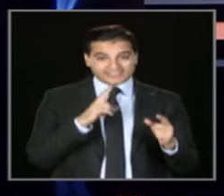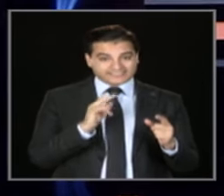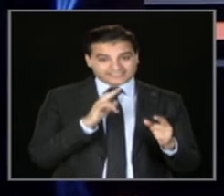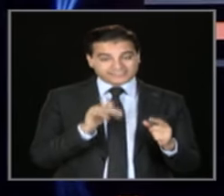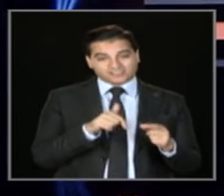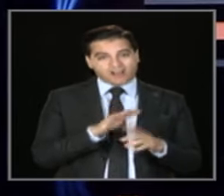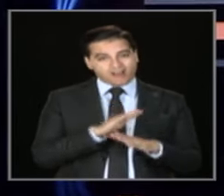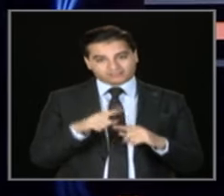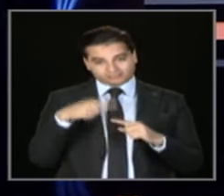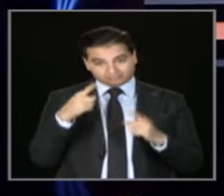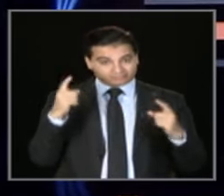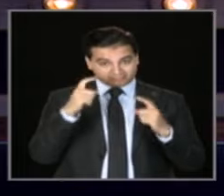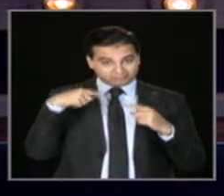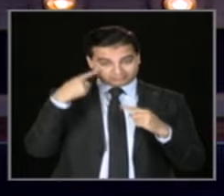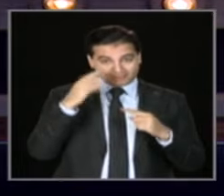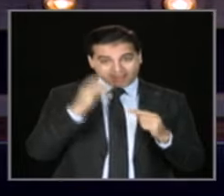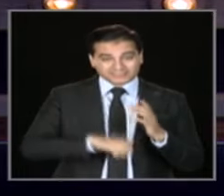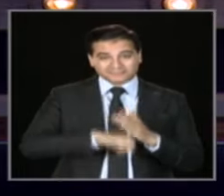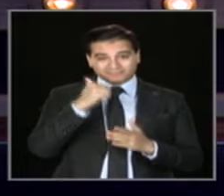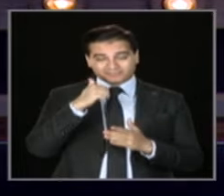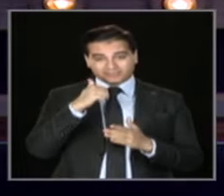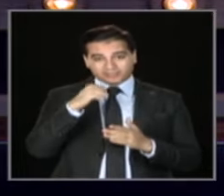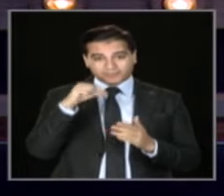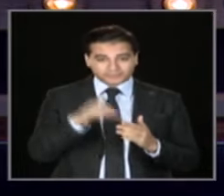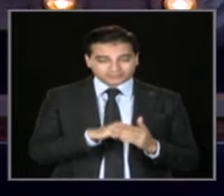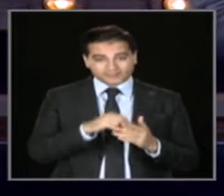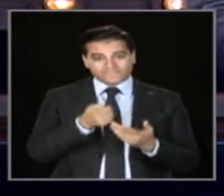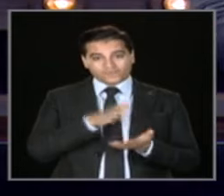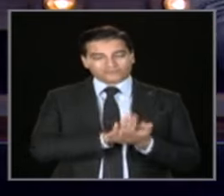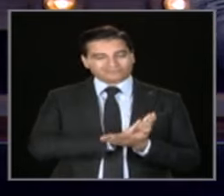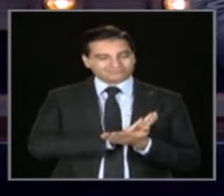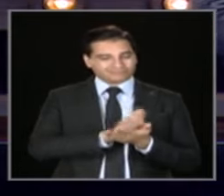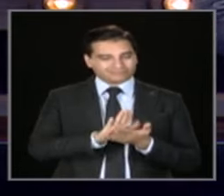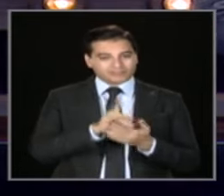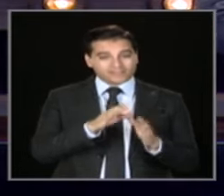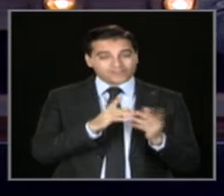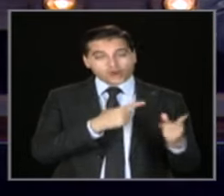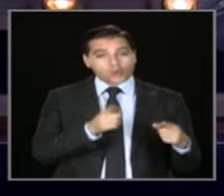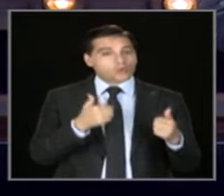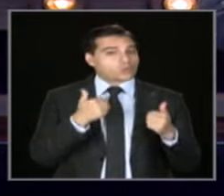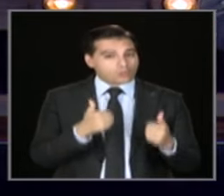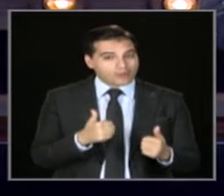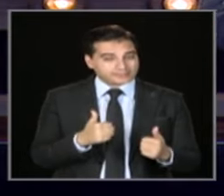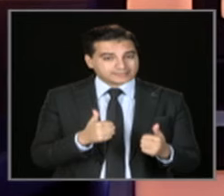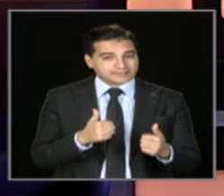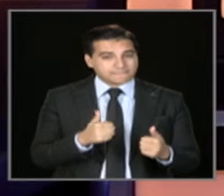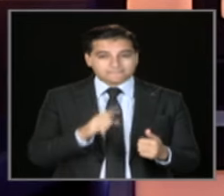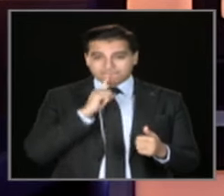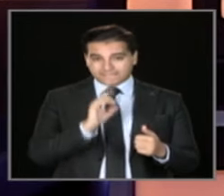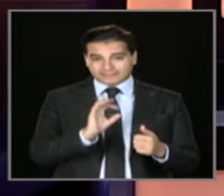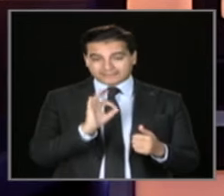الماتشات اللي جايه مش هتقبل القسم على اثنين لان مكن انت فريق كويس جدا